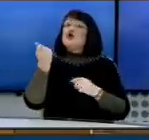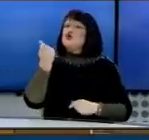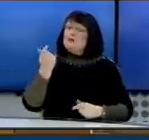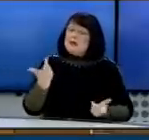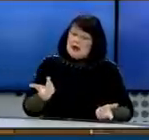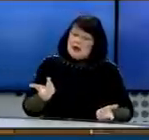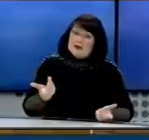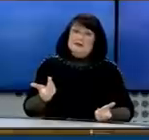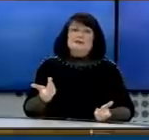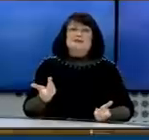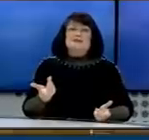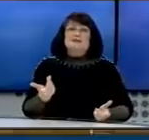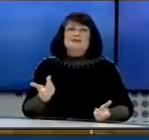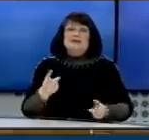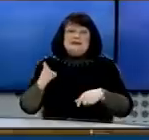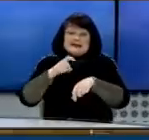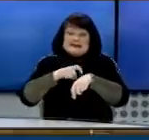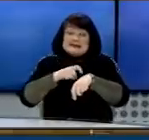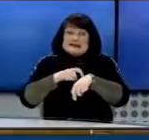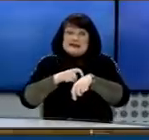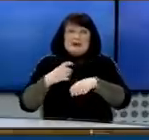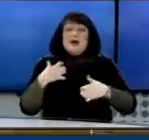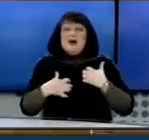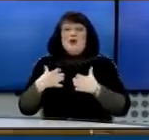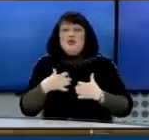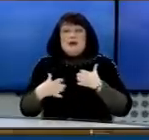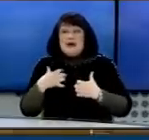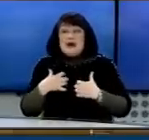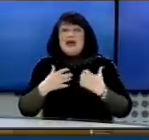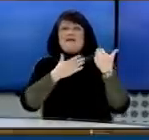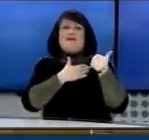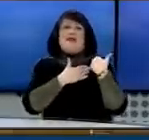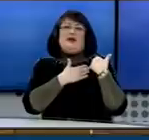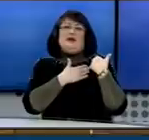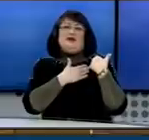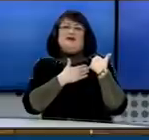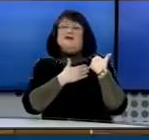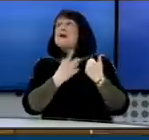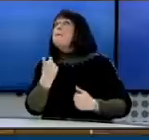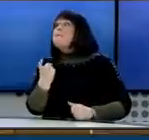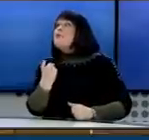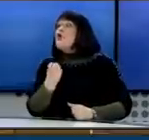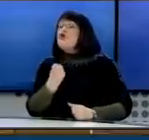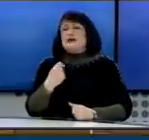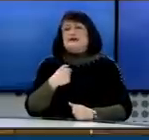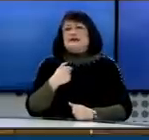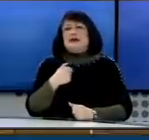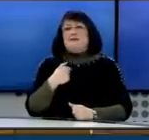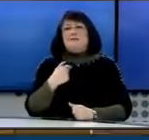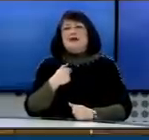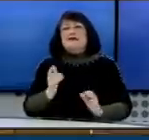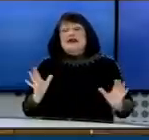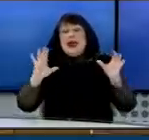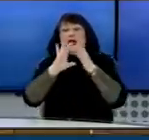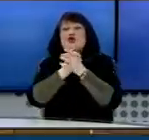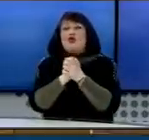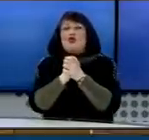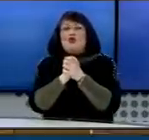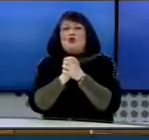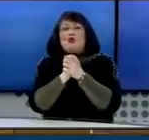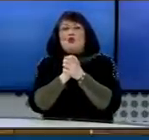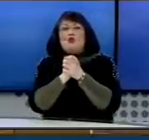οικονομία, είναι μια στιγμή αγωνίας και ευθύνης. Είναι μια πρόκληση να ενωθούμε